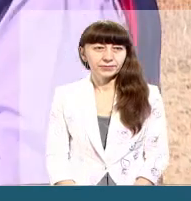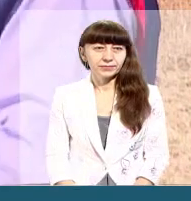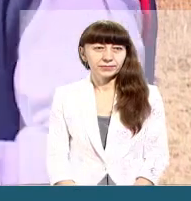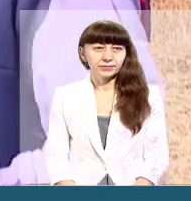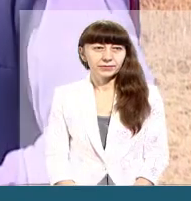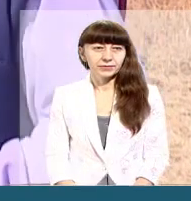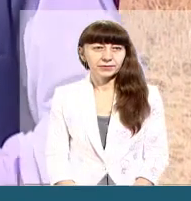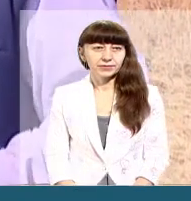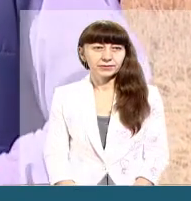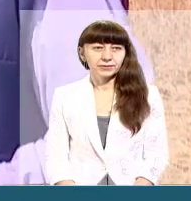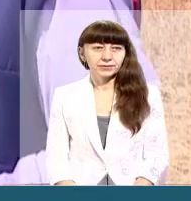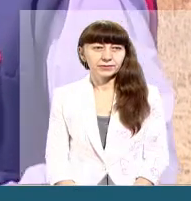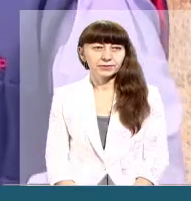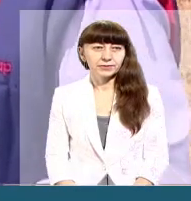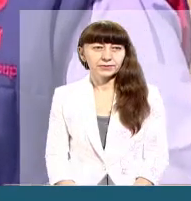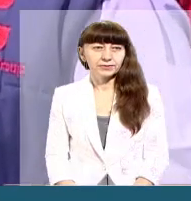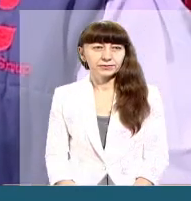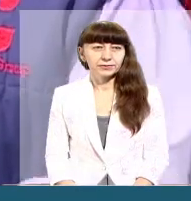пару комбайнов, сейчас вытолкнут, все.